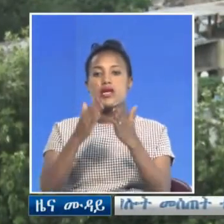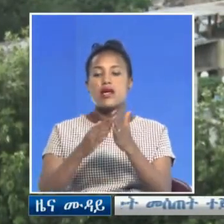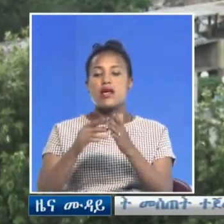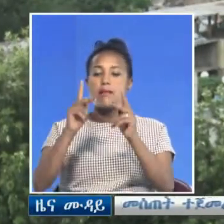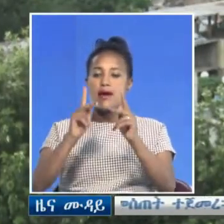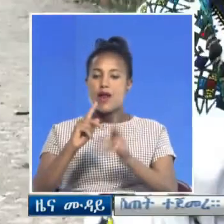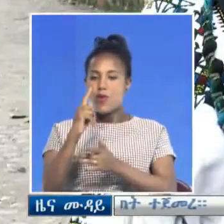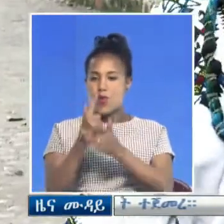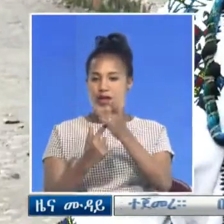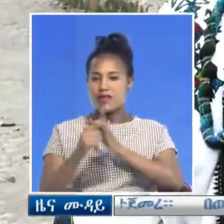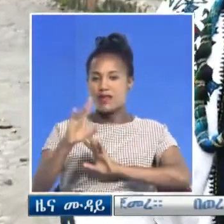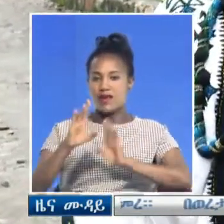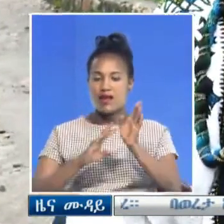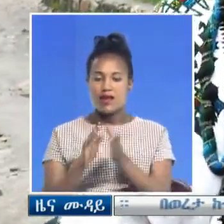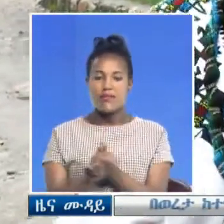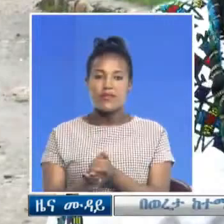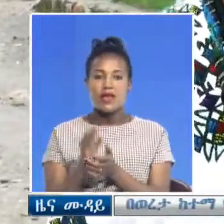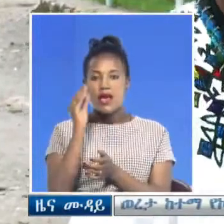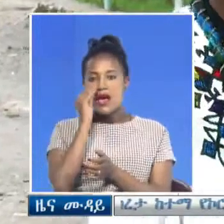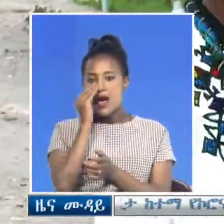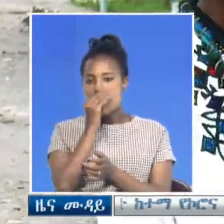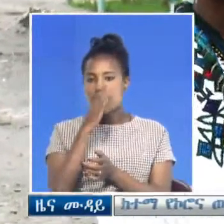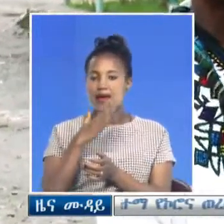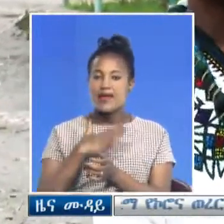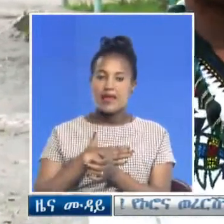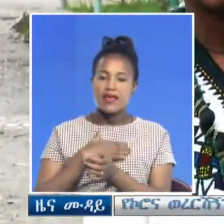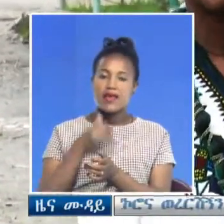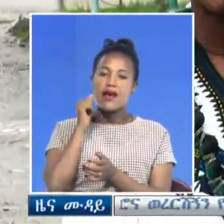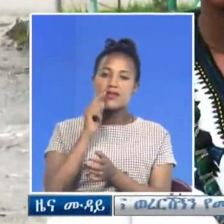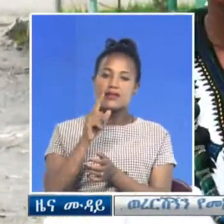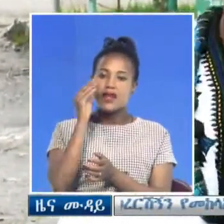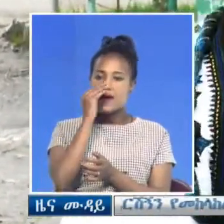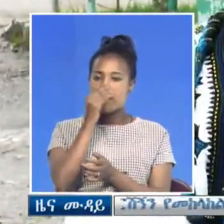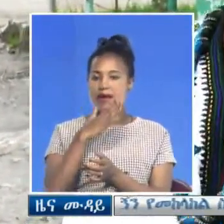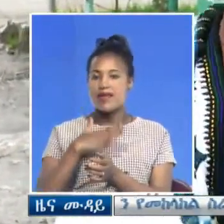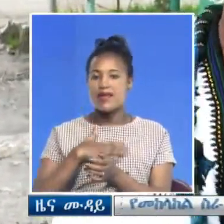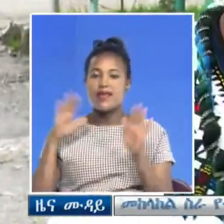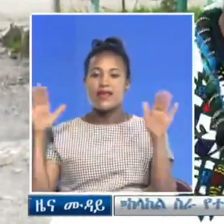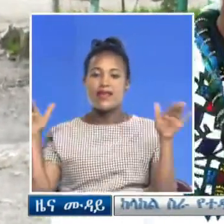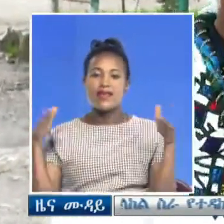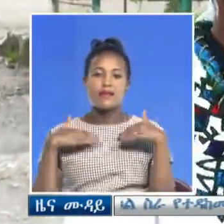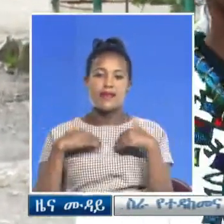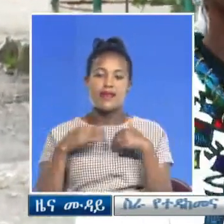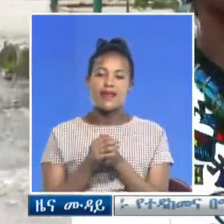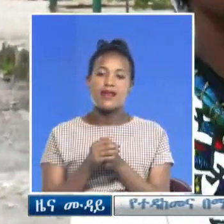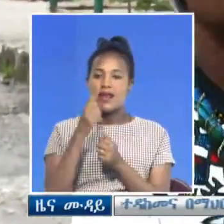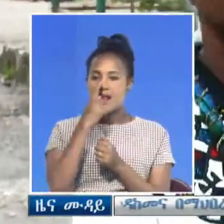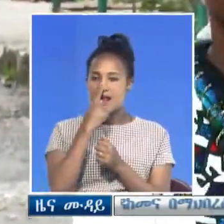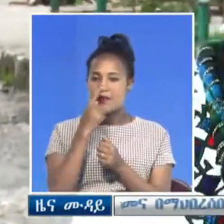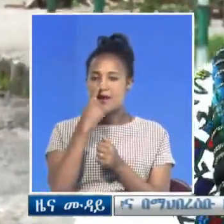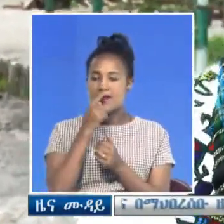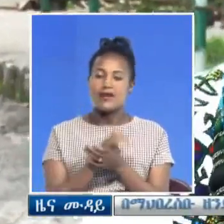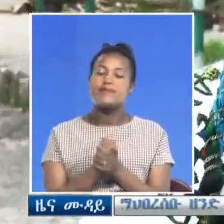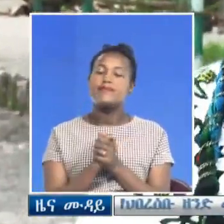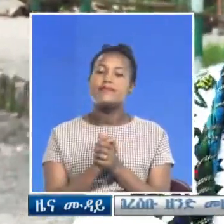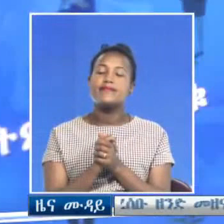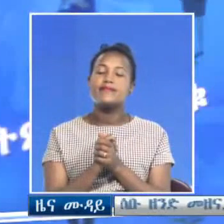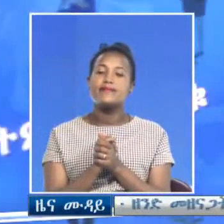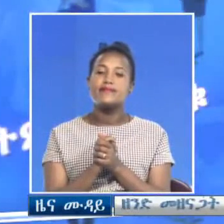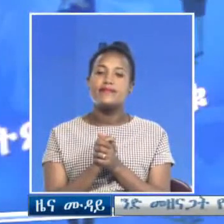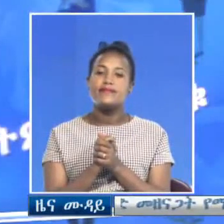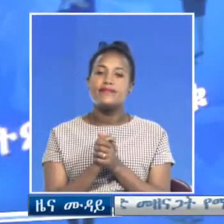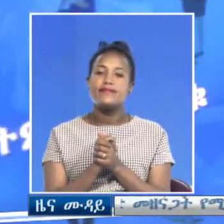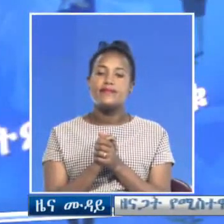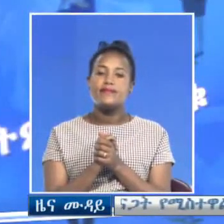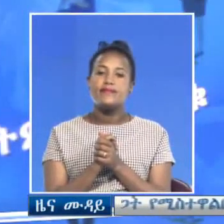ውይይት ይደረጋል። አበባ አንቺ አበባ እርግብ እርግብ ለማዳ ወረደች ካሻው